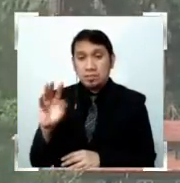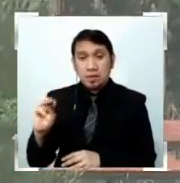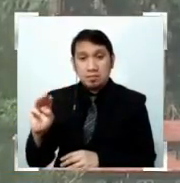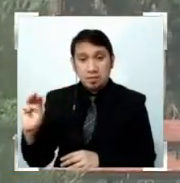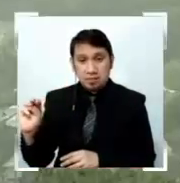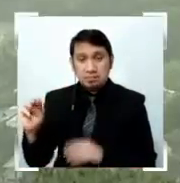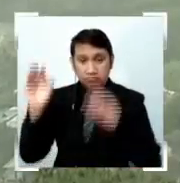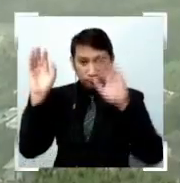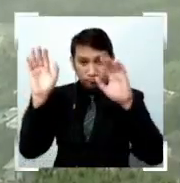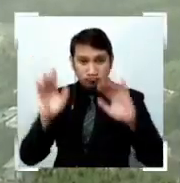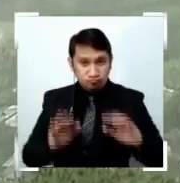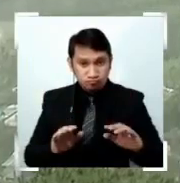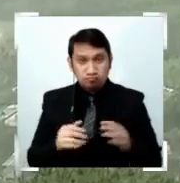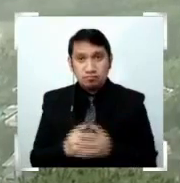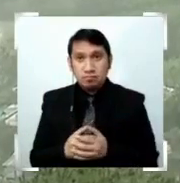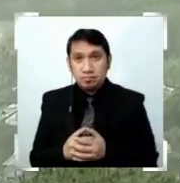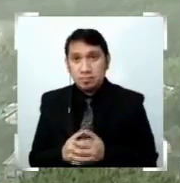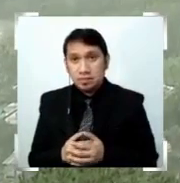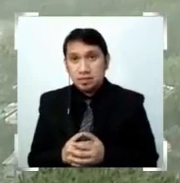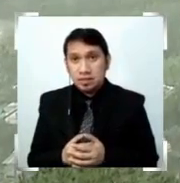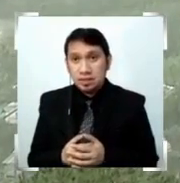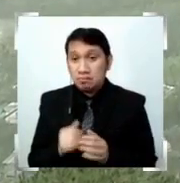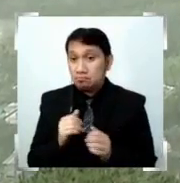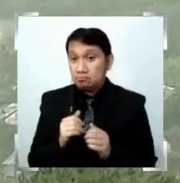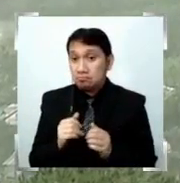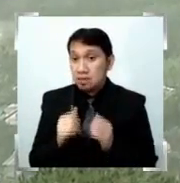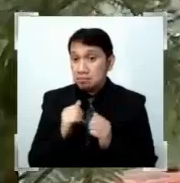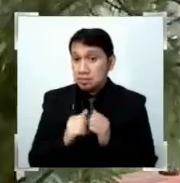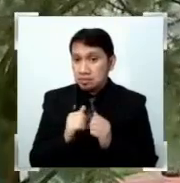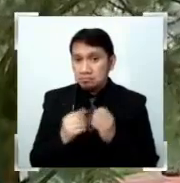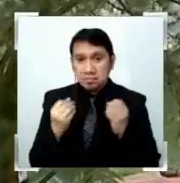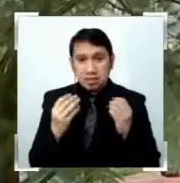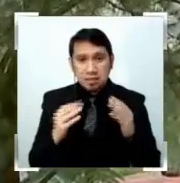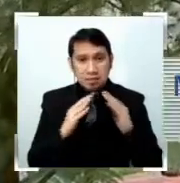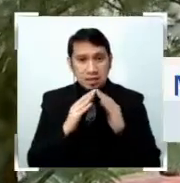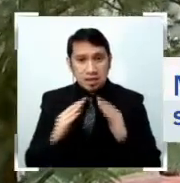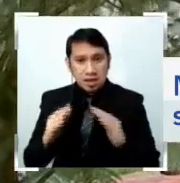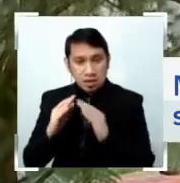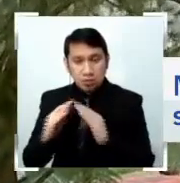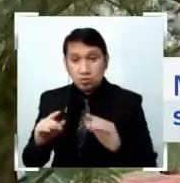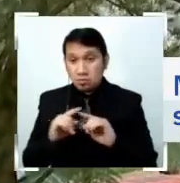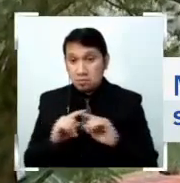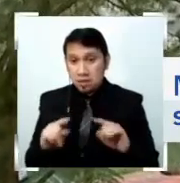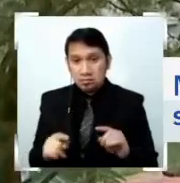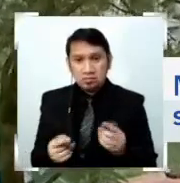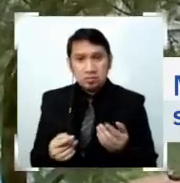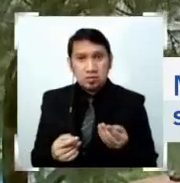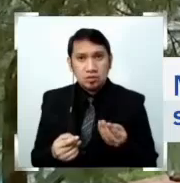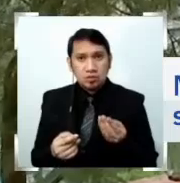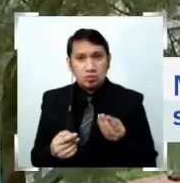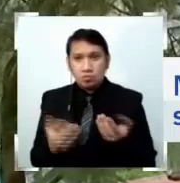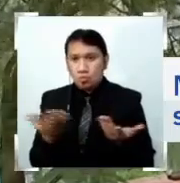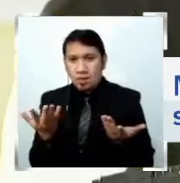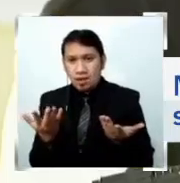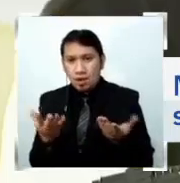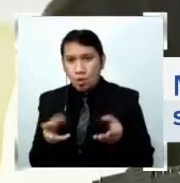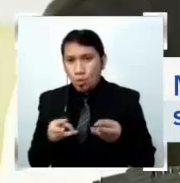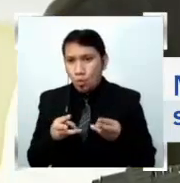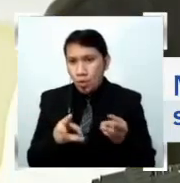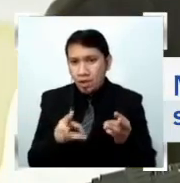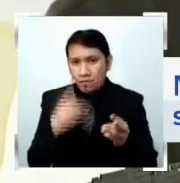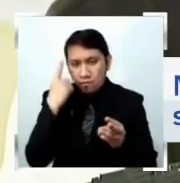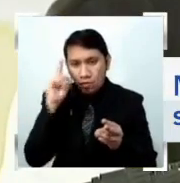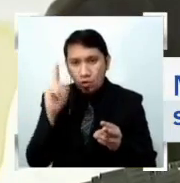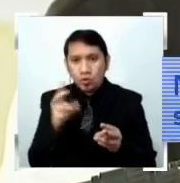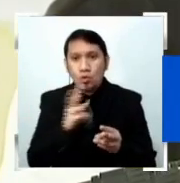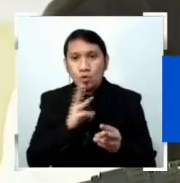nito. Marami raw mga bahay at development, pero kapos ang kapasidad ng drainage system. So ganun ang nangyari